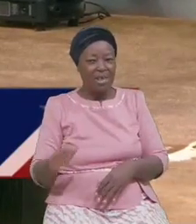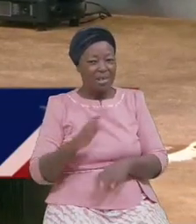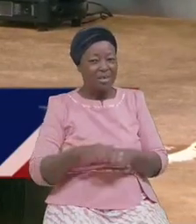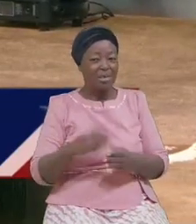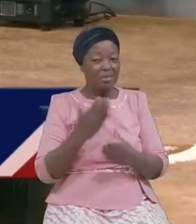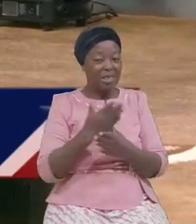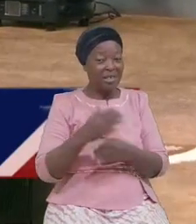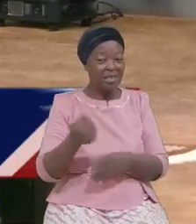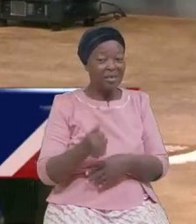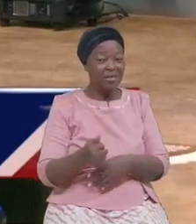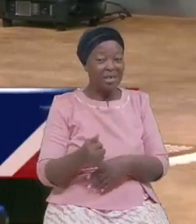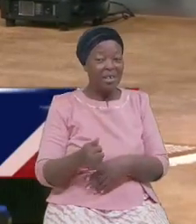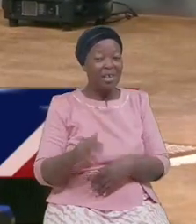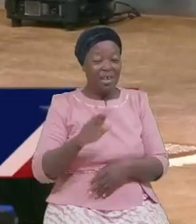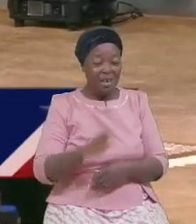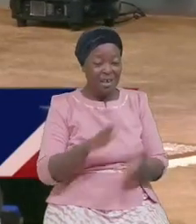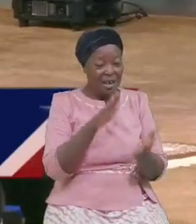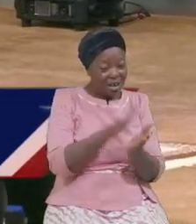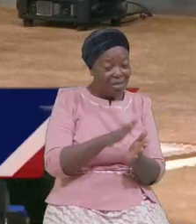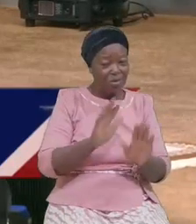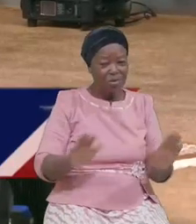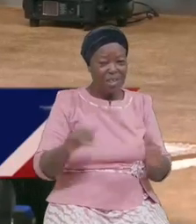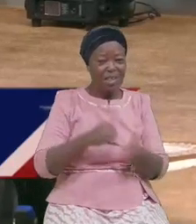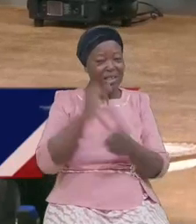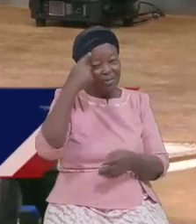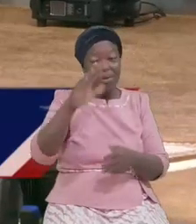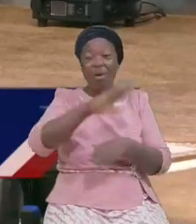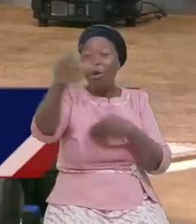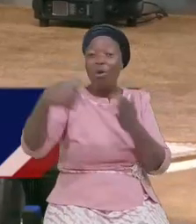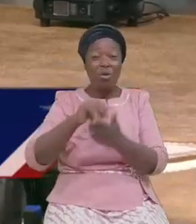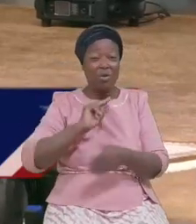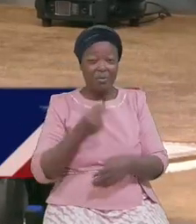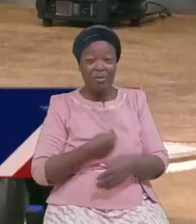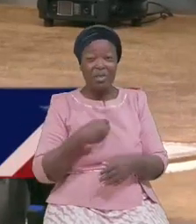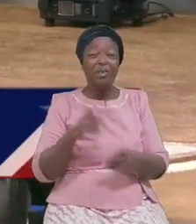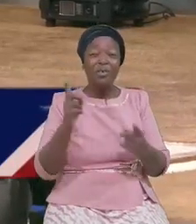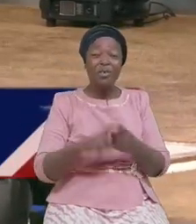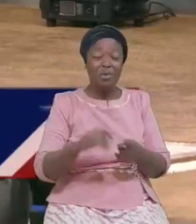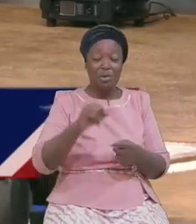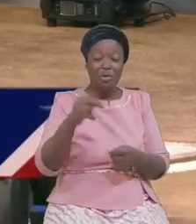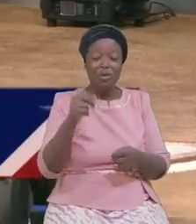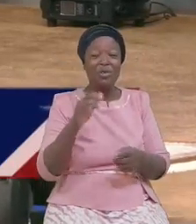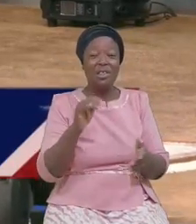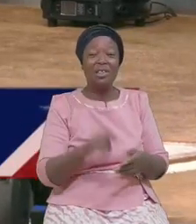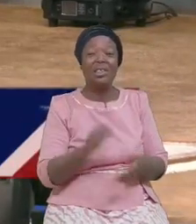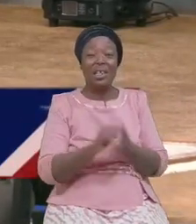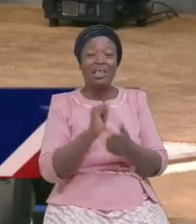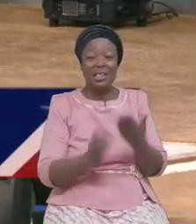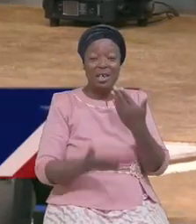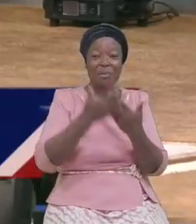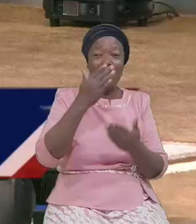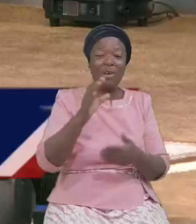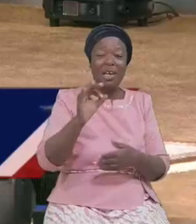Et maintenant, petits enfants, demeurez en lui. Vous voyez, petits enfants, quand on le dit, c'est Jean qui parlait